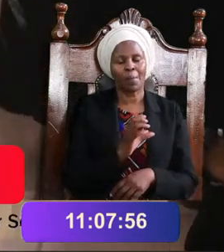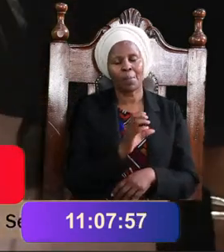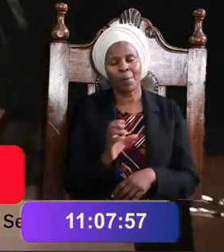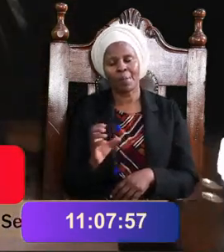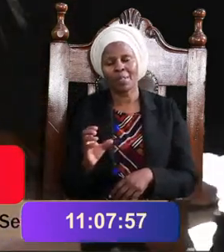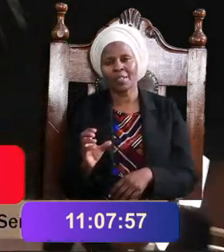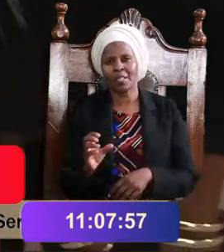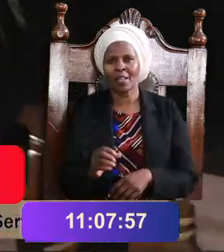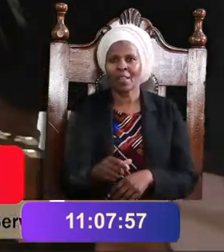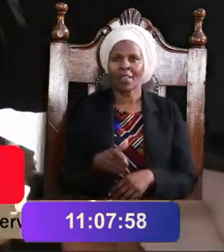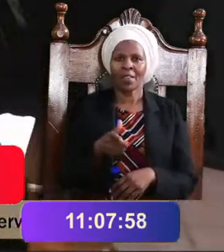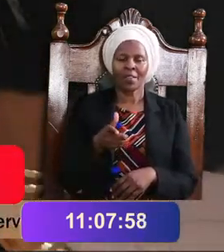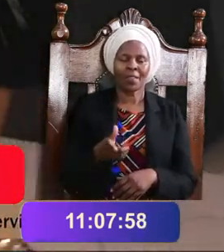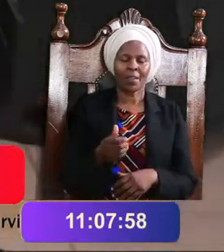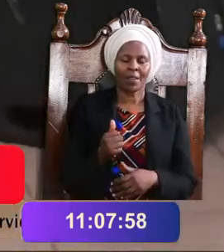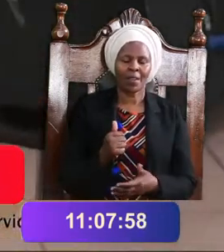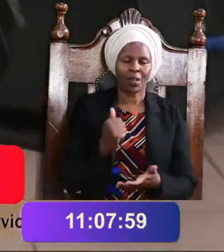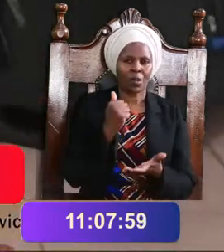Walimsulubisha.